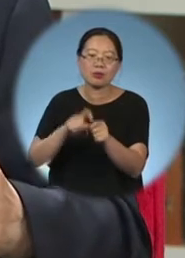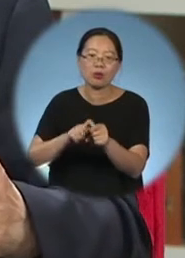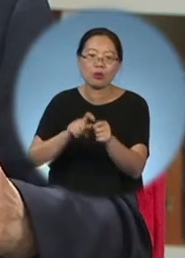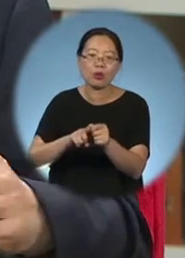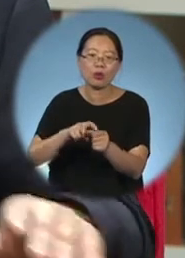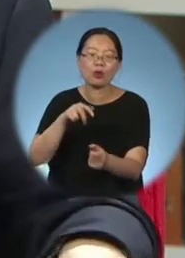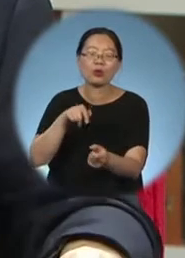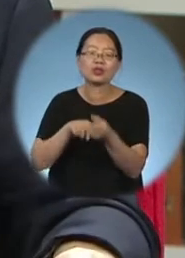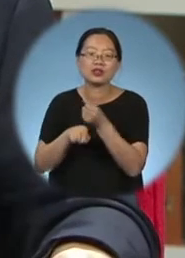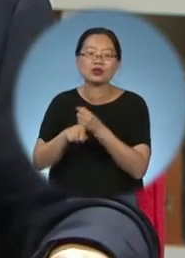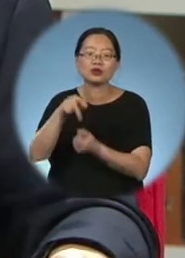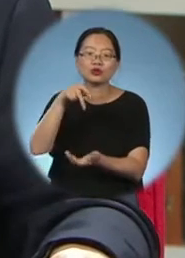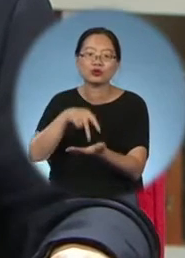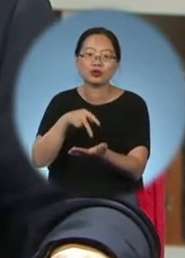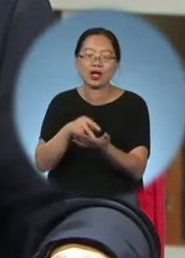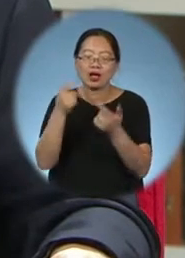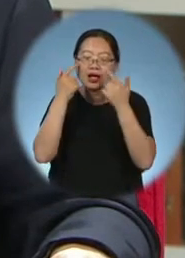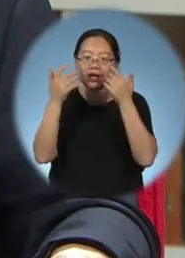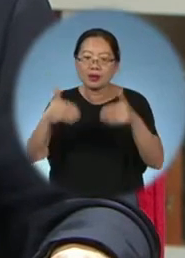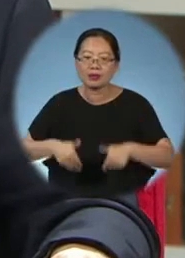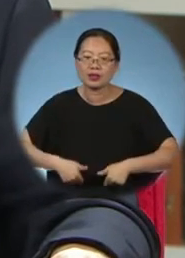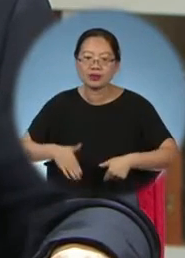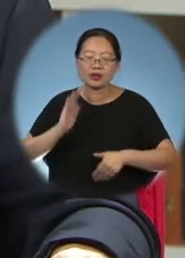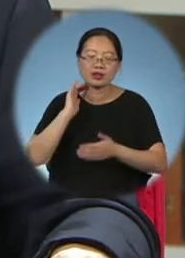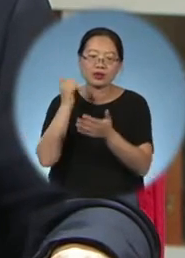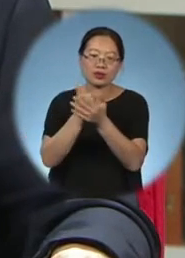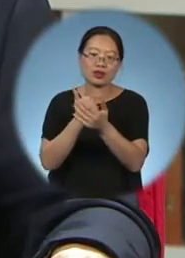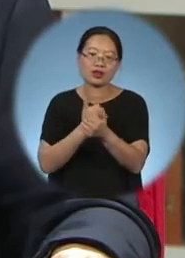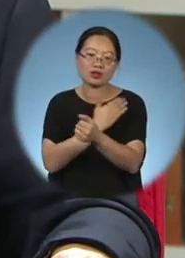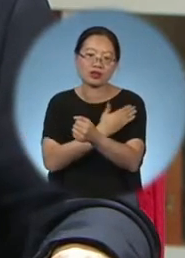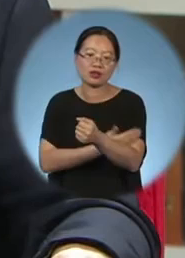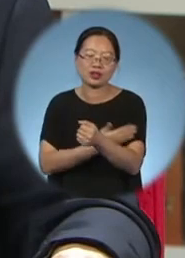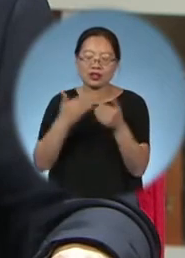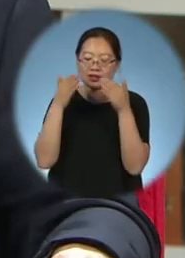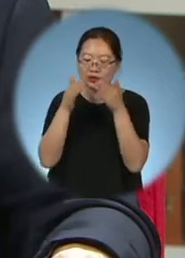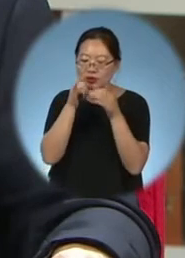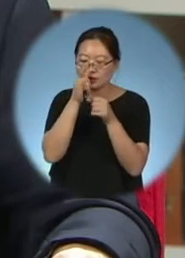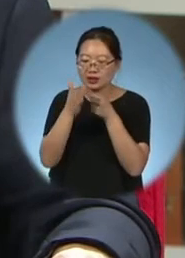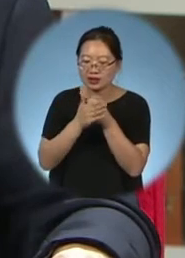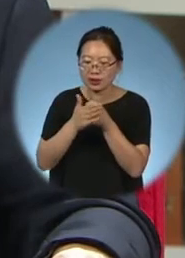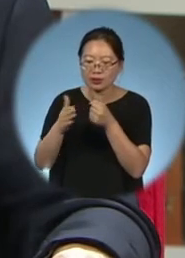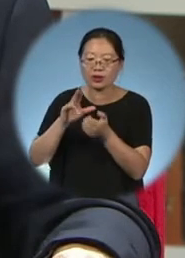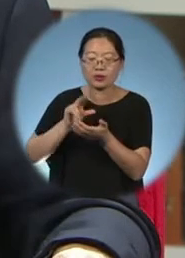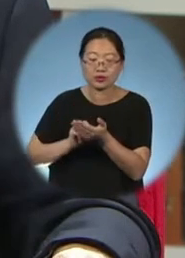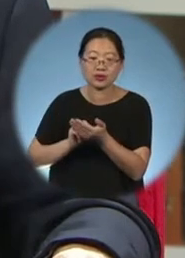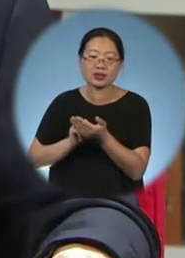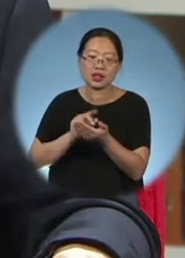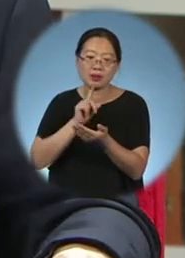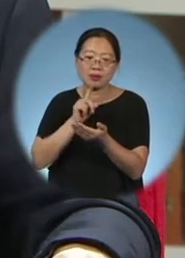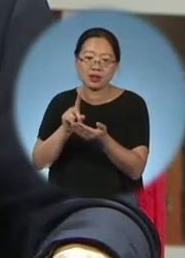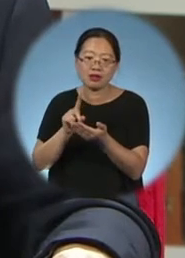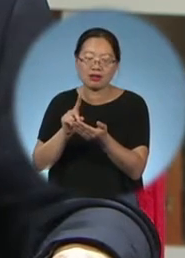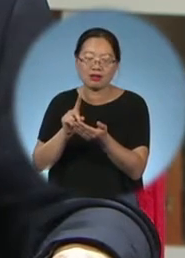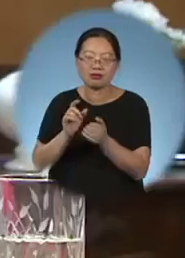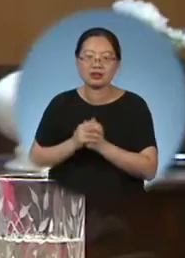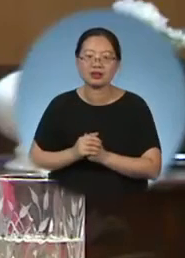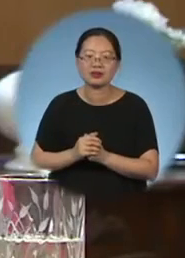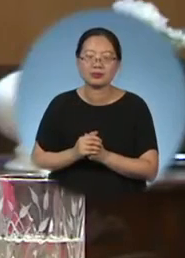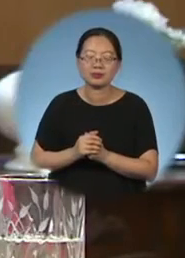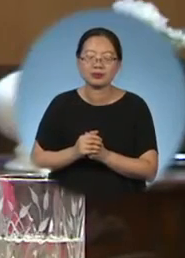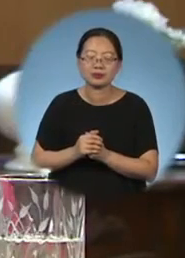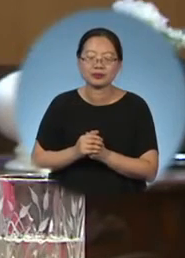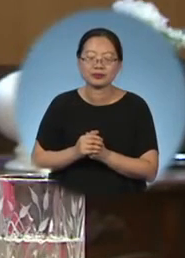그 명분이 말하자면 대통령의 권한이 집중돼 있기 때문에 문제다 하는 것은 어떻게 보면